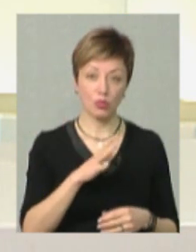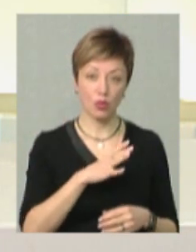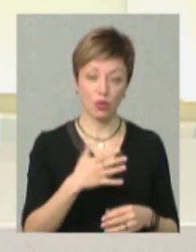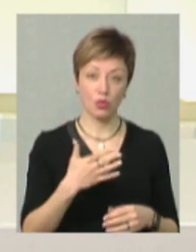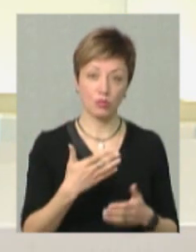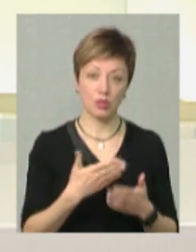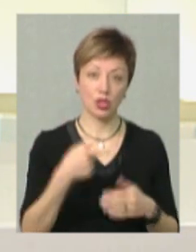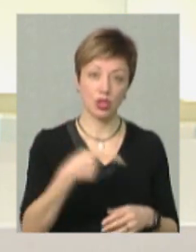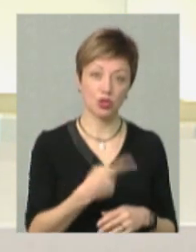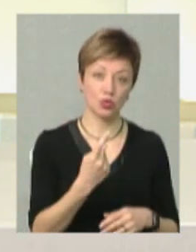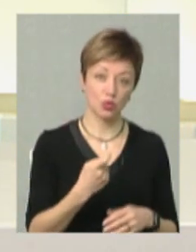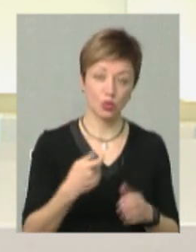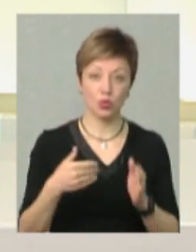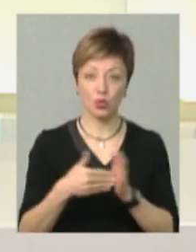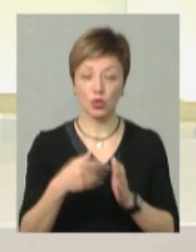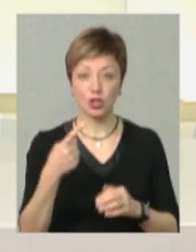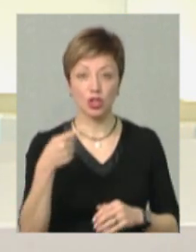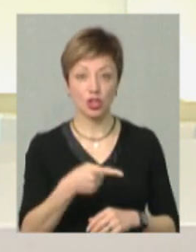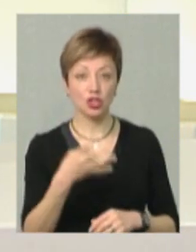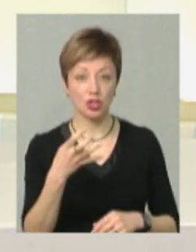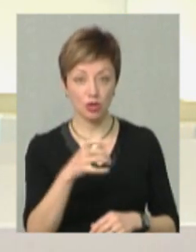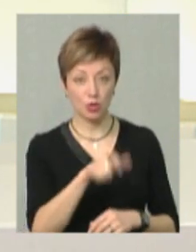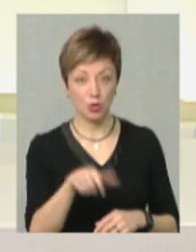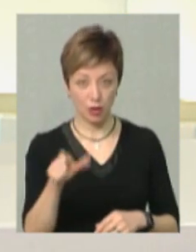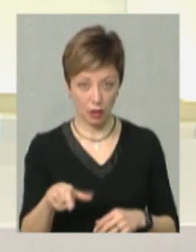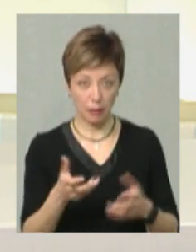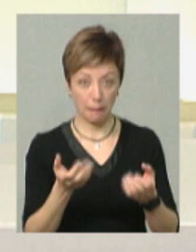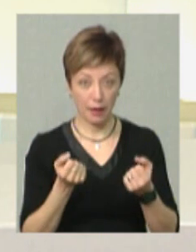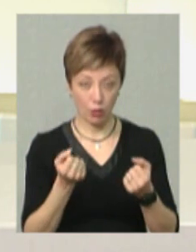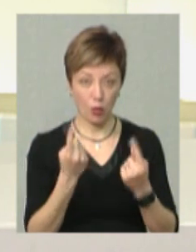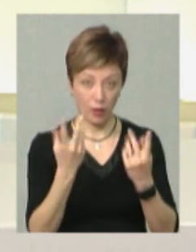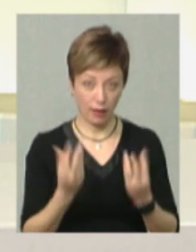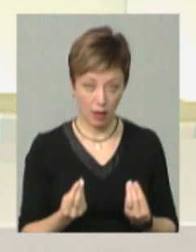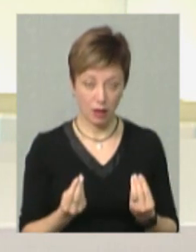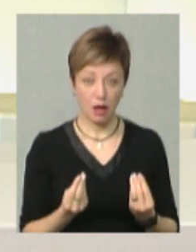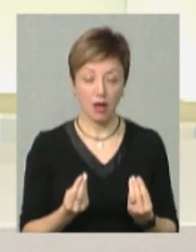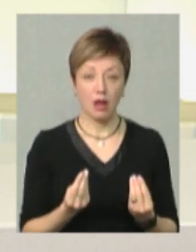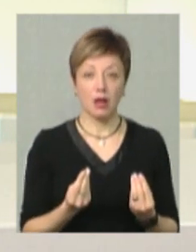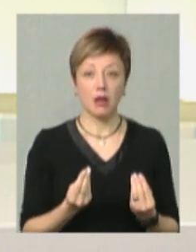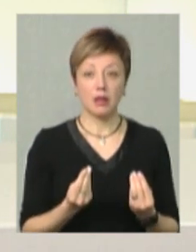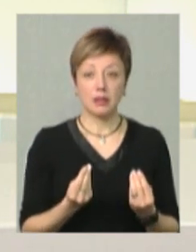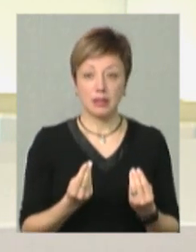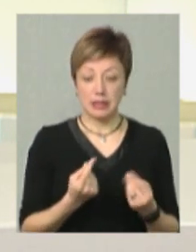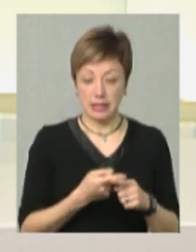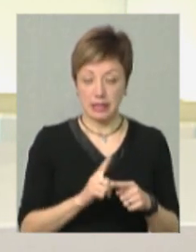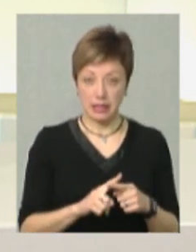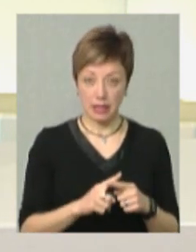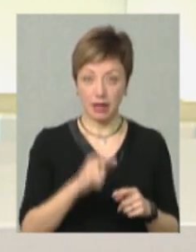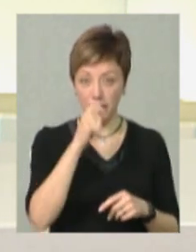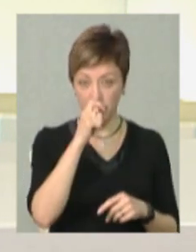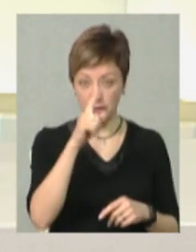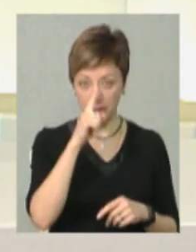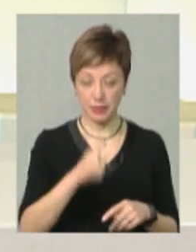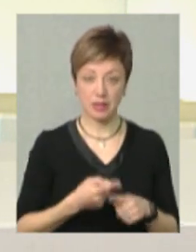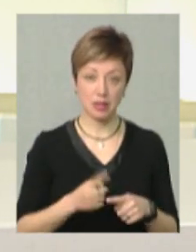від 1100 до 1400 пенсіонерів в день, то от за цих пару днів квітня